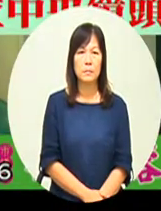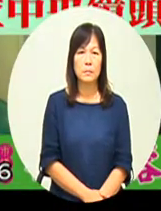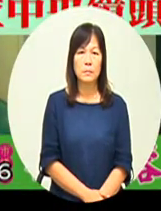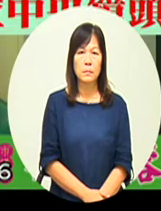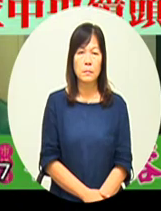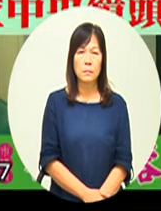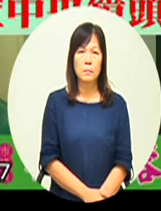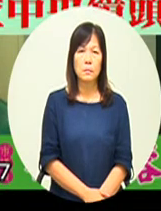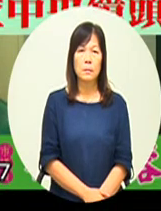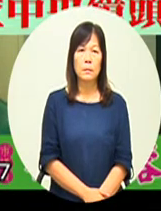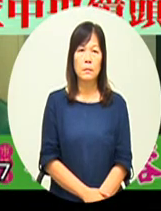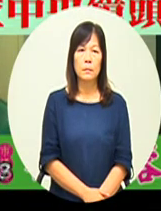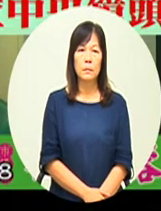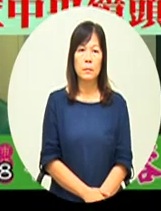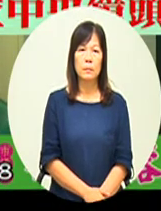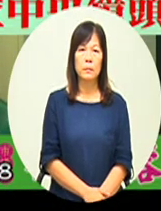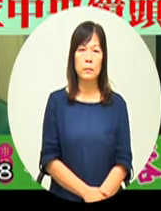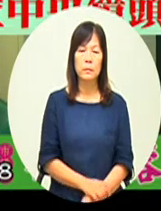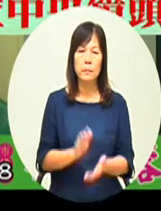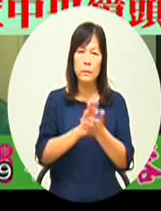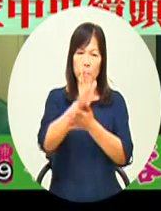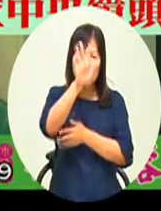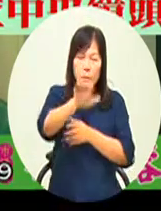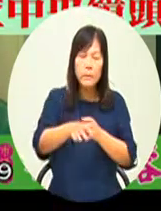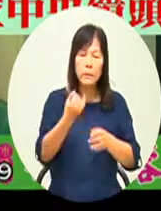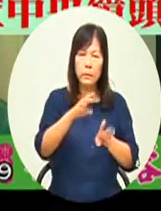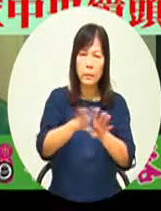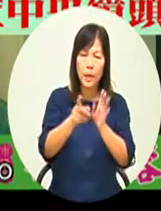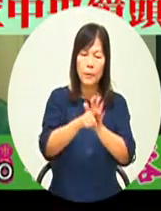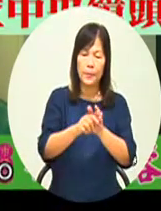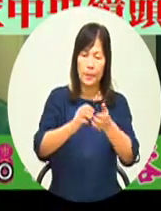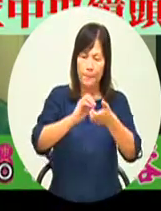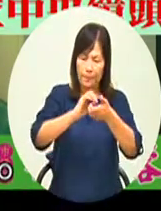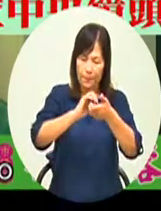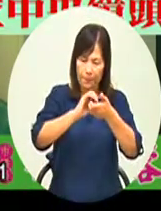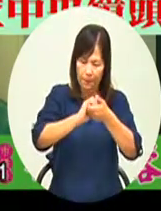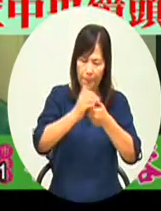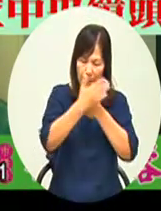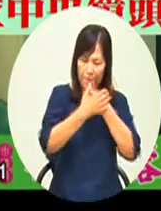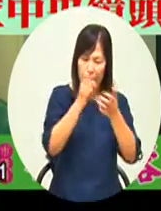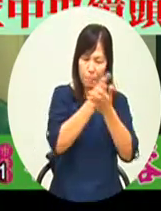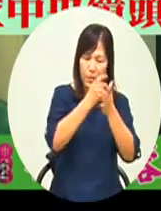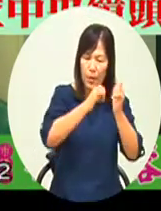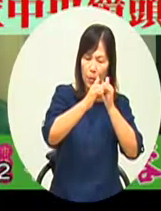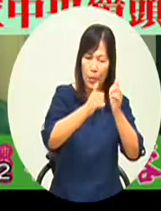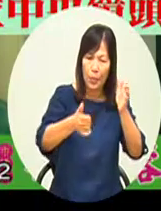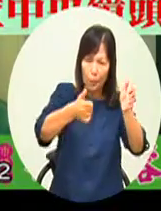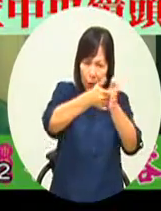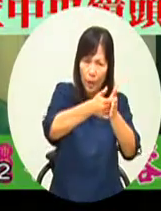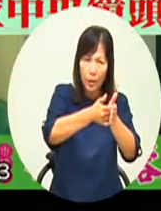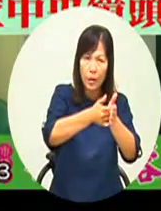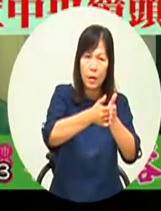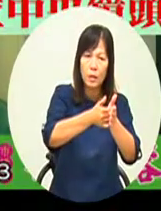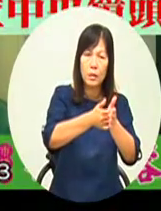来看。未来启用后，可确保民众搭乘高雄捷